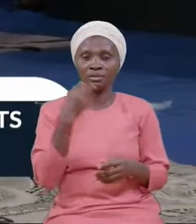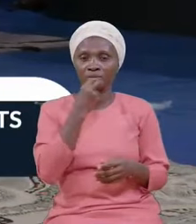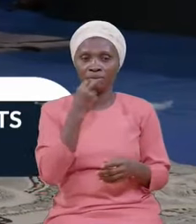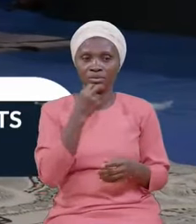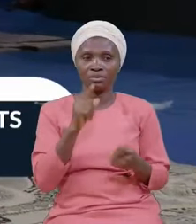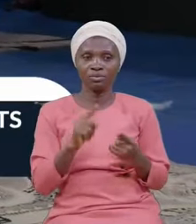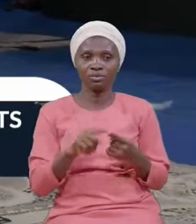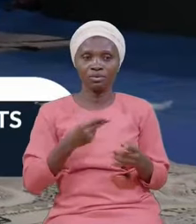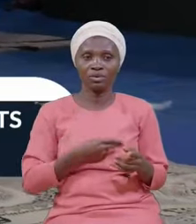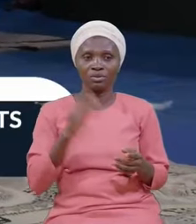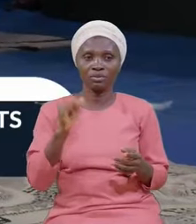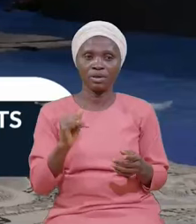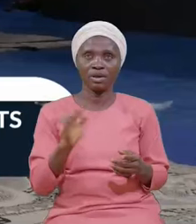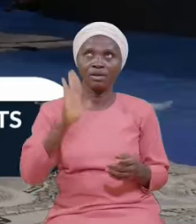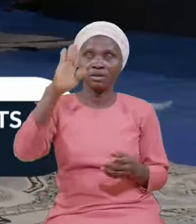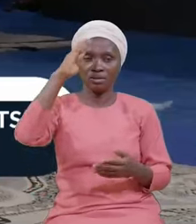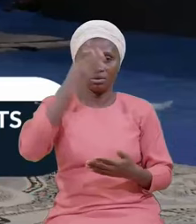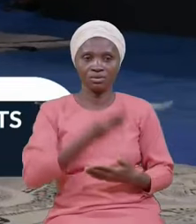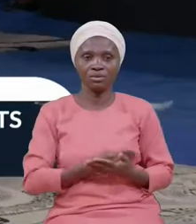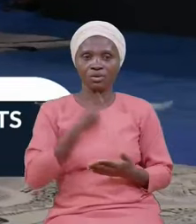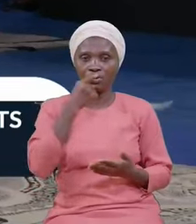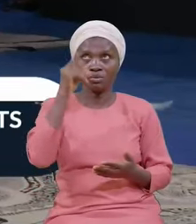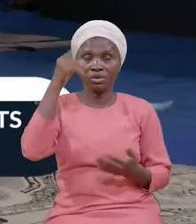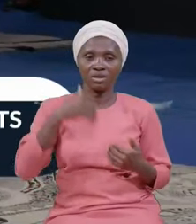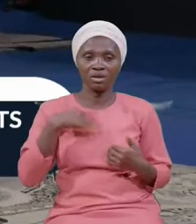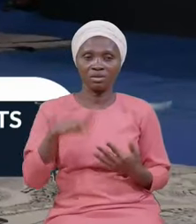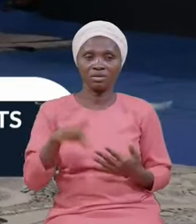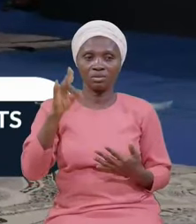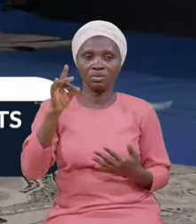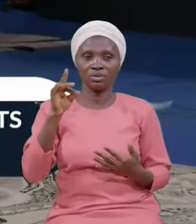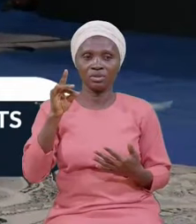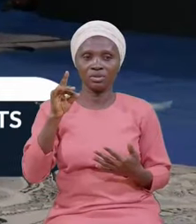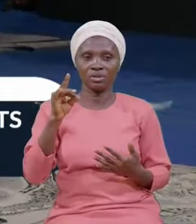Dieu, dans ces derniers temps, nous a parlé par le Fils qu'il a établi